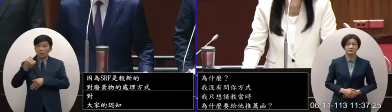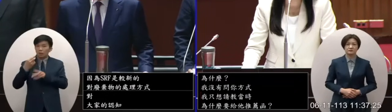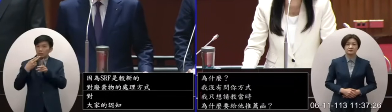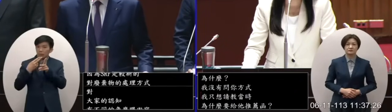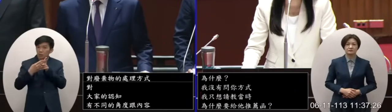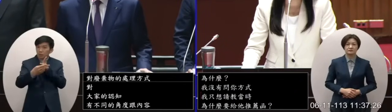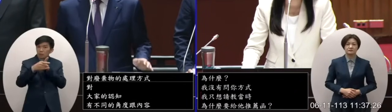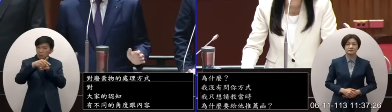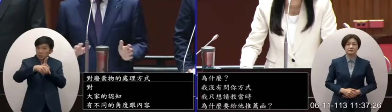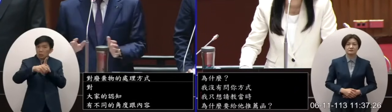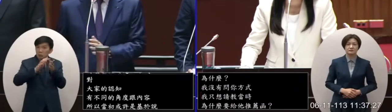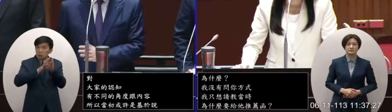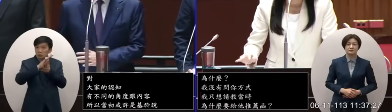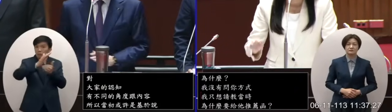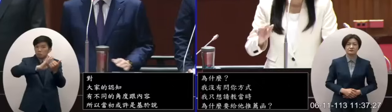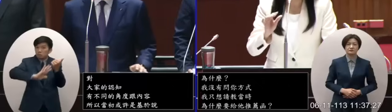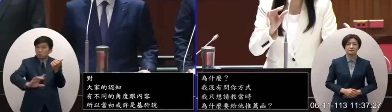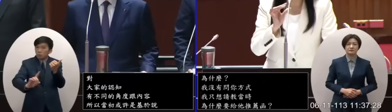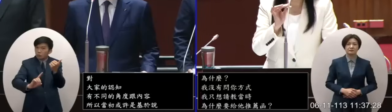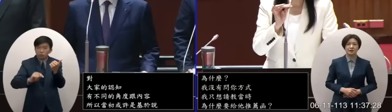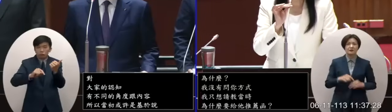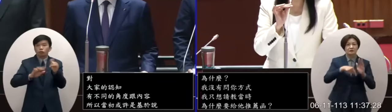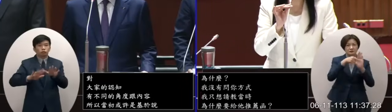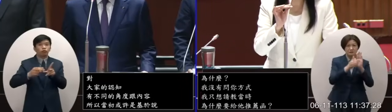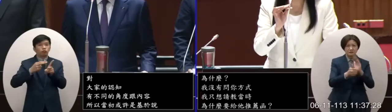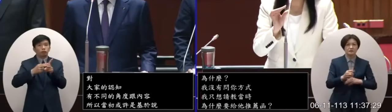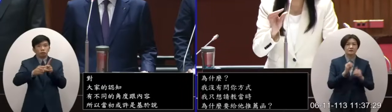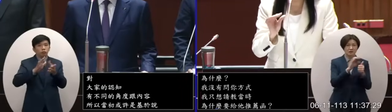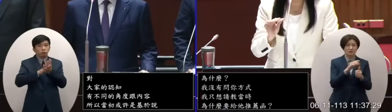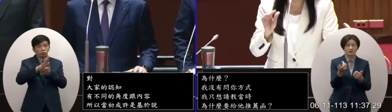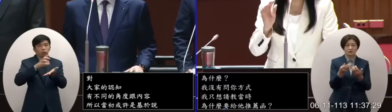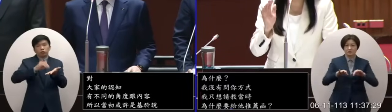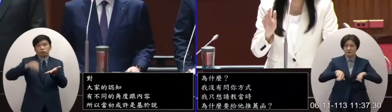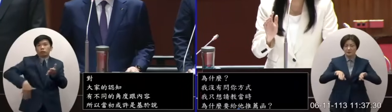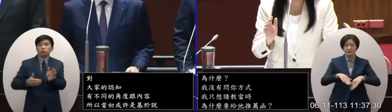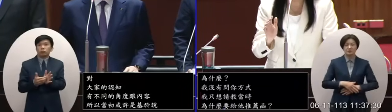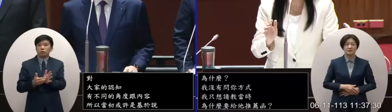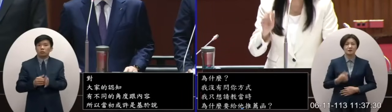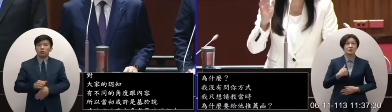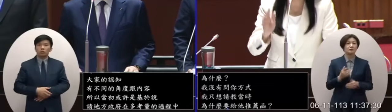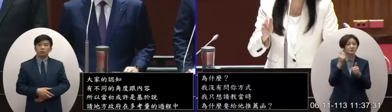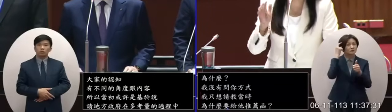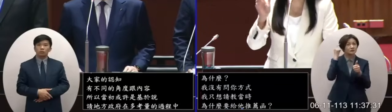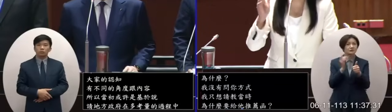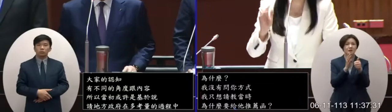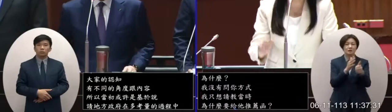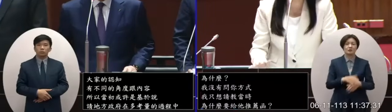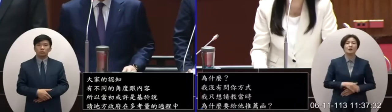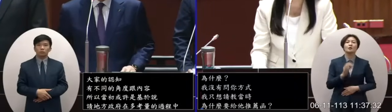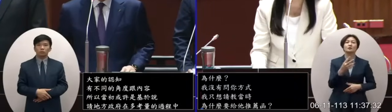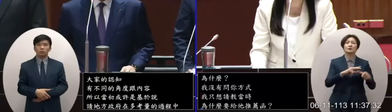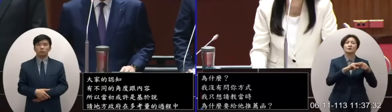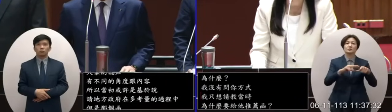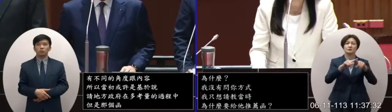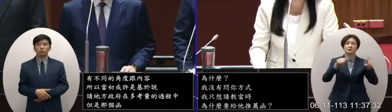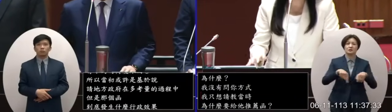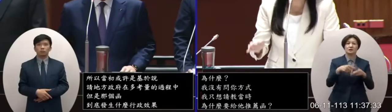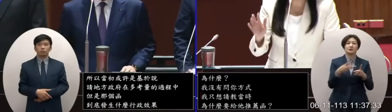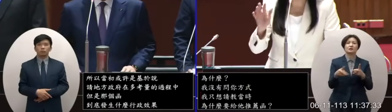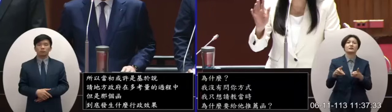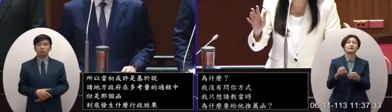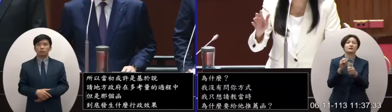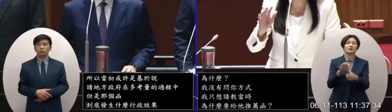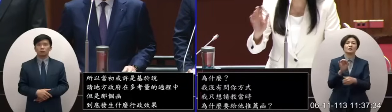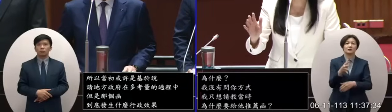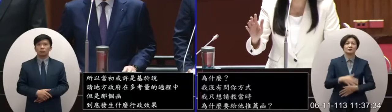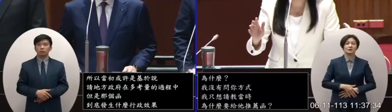了什么行政效果，至少它现在已经不存在。 院长这是两件事本席要问的是说，那你为什么要发这个推荐函给他？这个